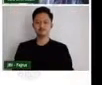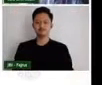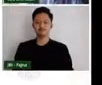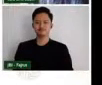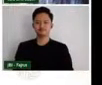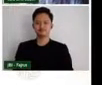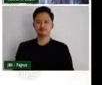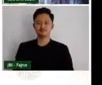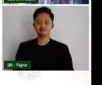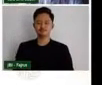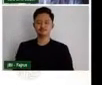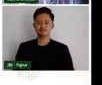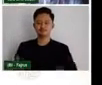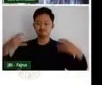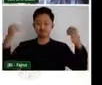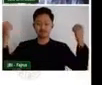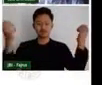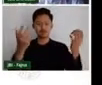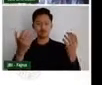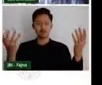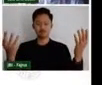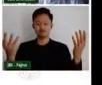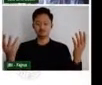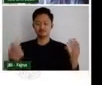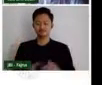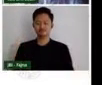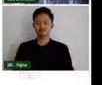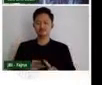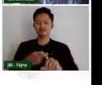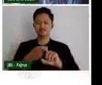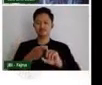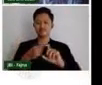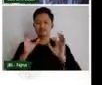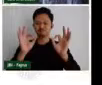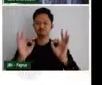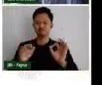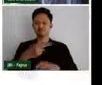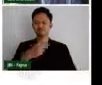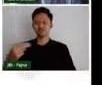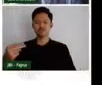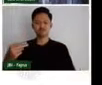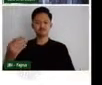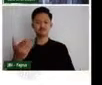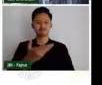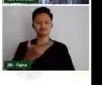Apa kabar sahabat semuanya, sahabat pendidikan Indonesia pada umumnya?